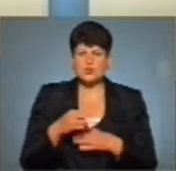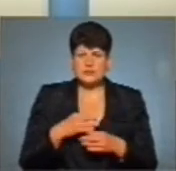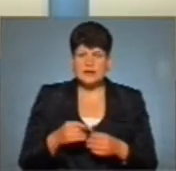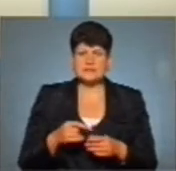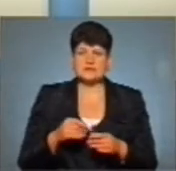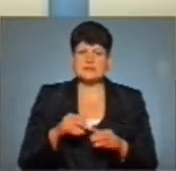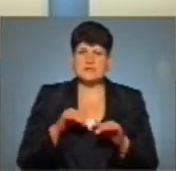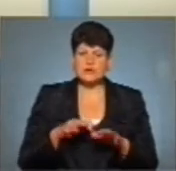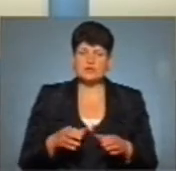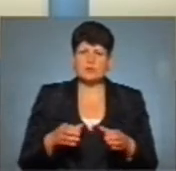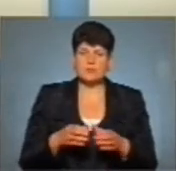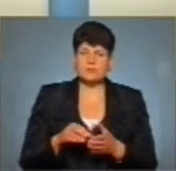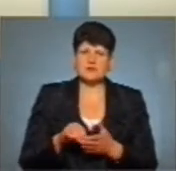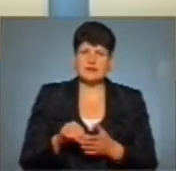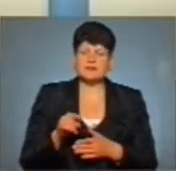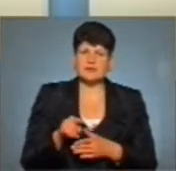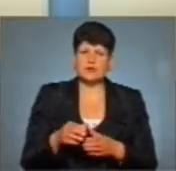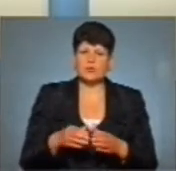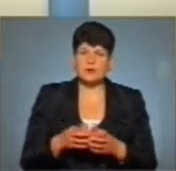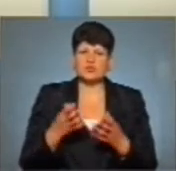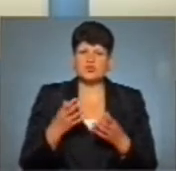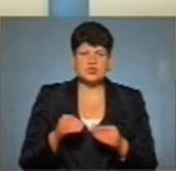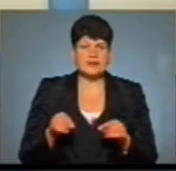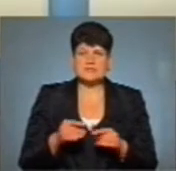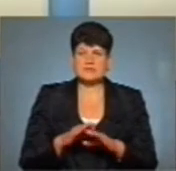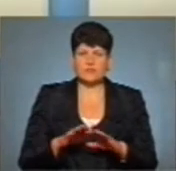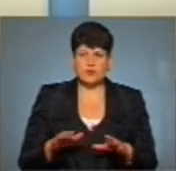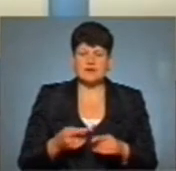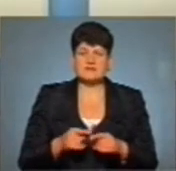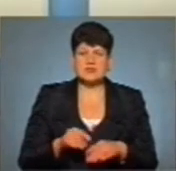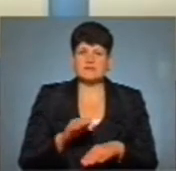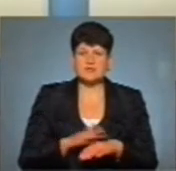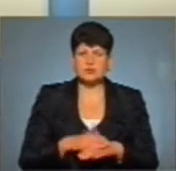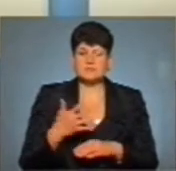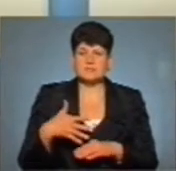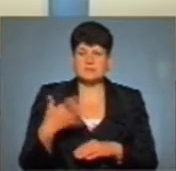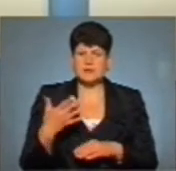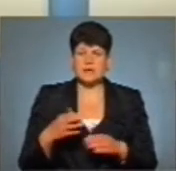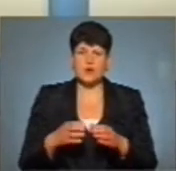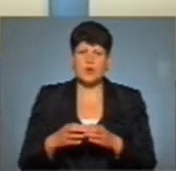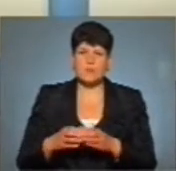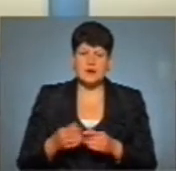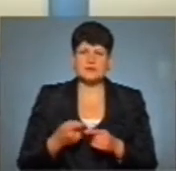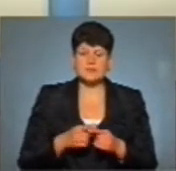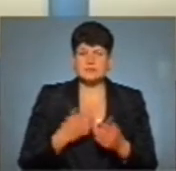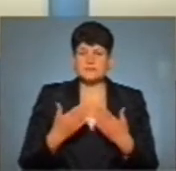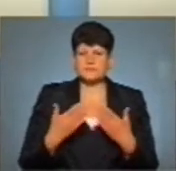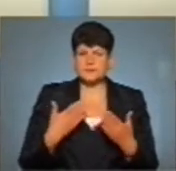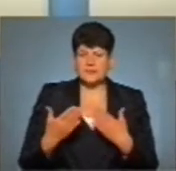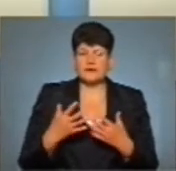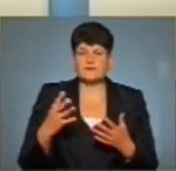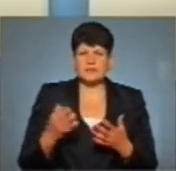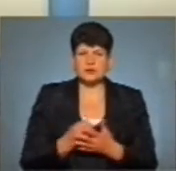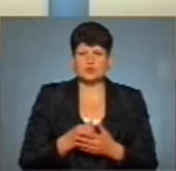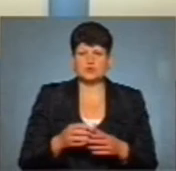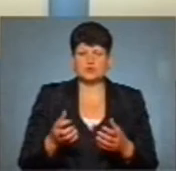з представниками тих громад, де ще ОТГ не створені. І фактично цих 55 громад – це є компроміс, який вдалося досягнути